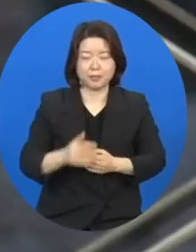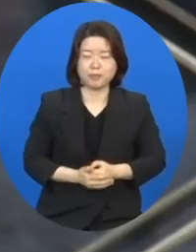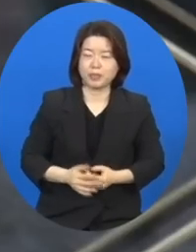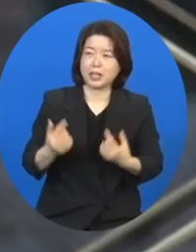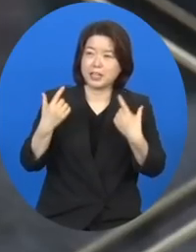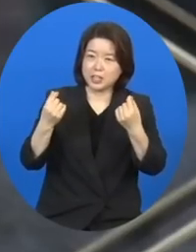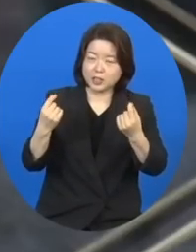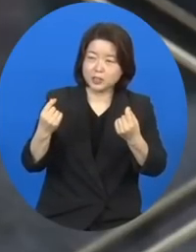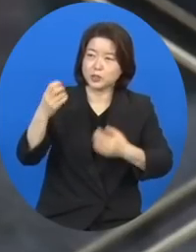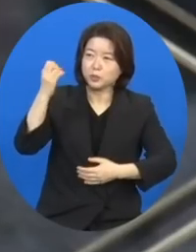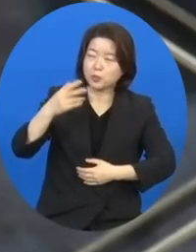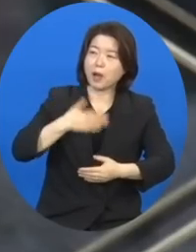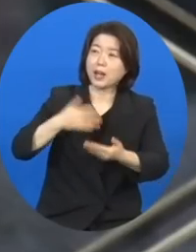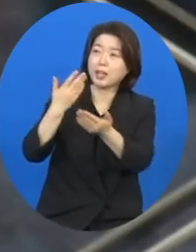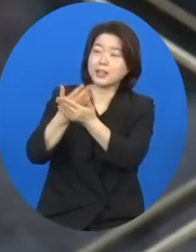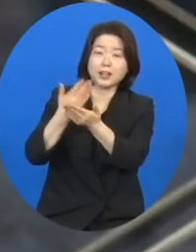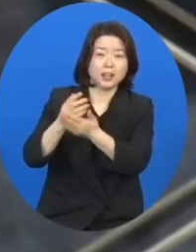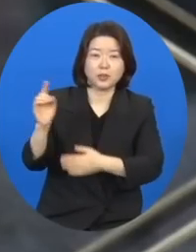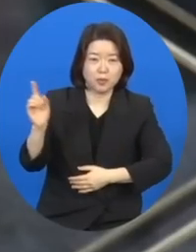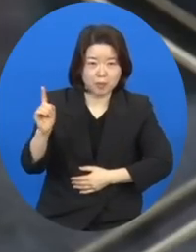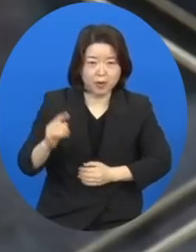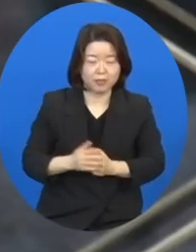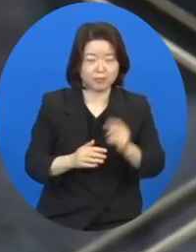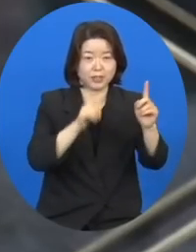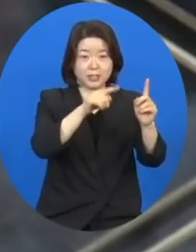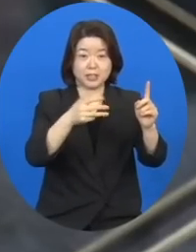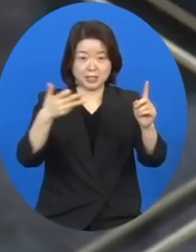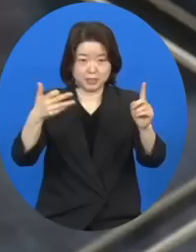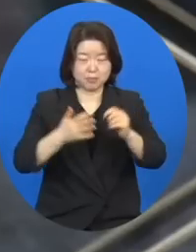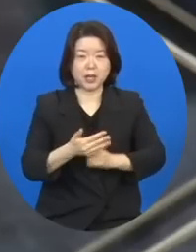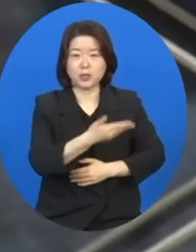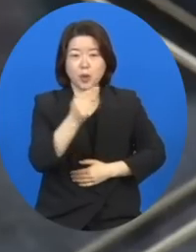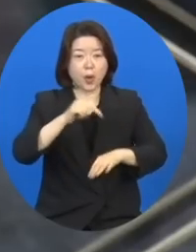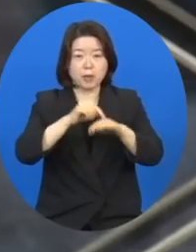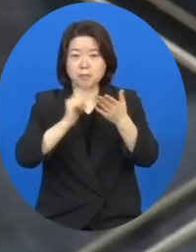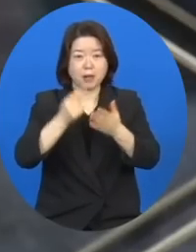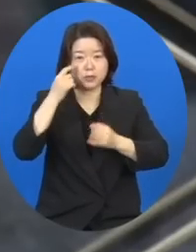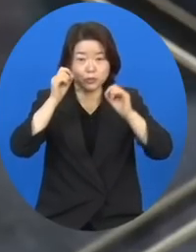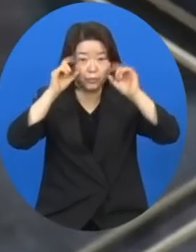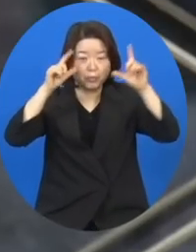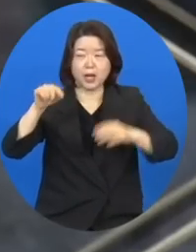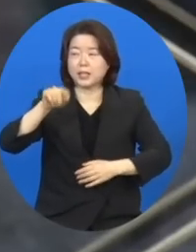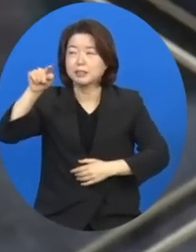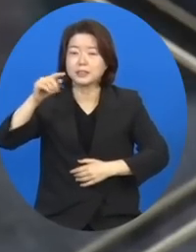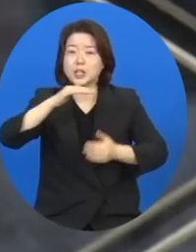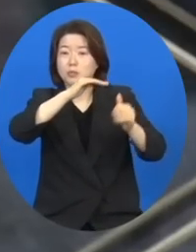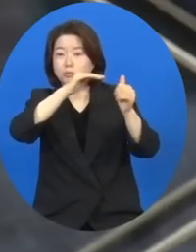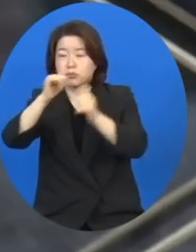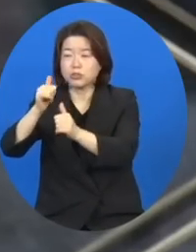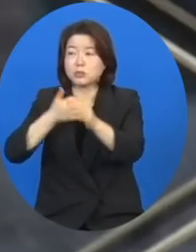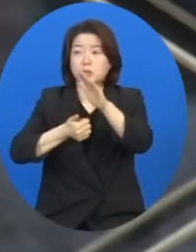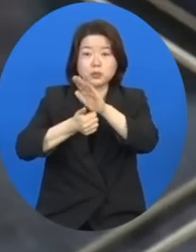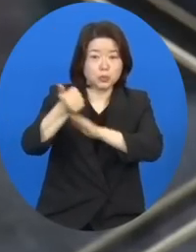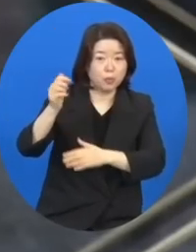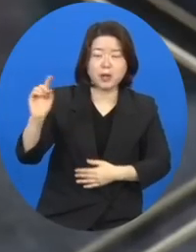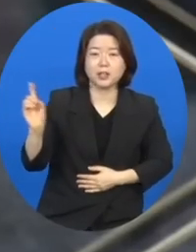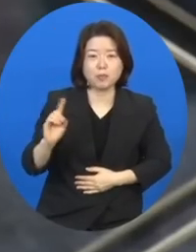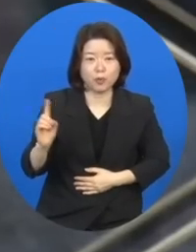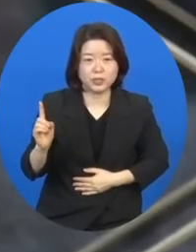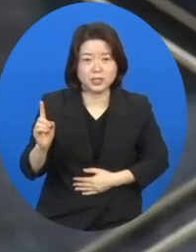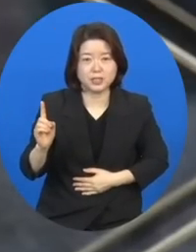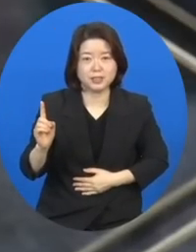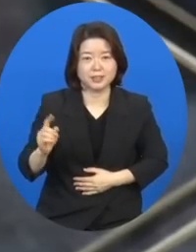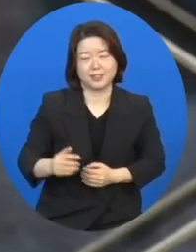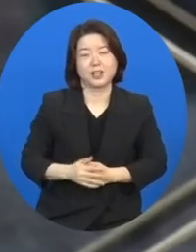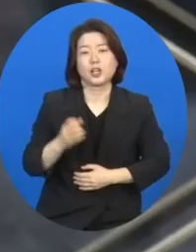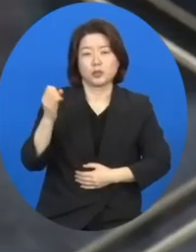하는 기도인데 이것이 18절 19절이에요 너희 마음의 눈을 밝히사 그의 부르심의 소망이 무엇인지, 부르심의 소망이 무엇인지,